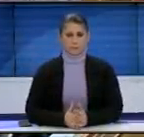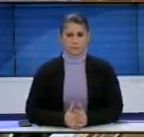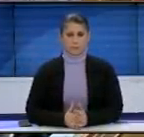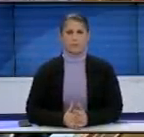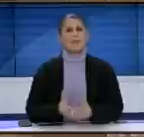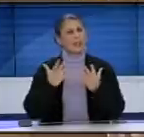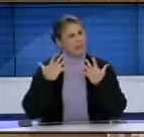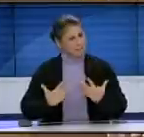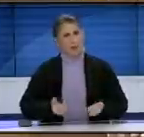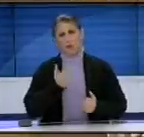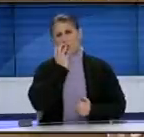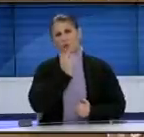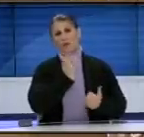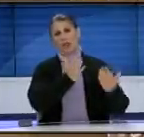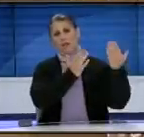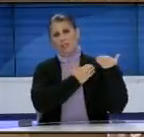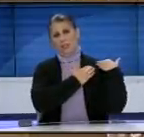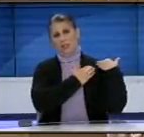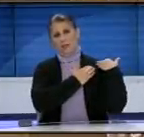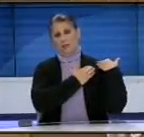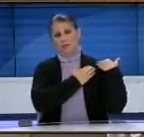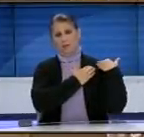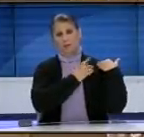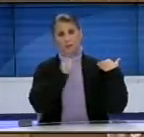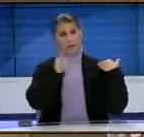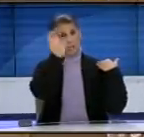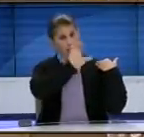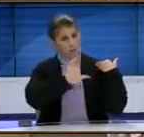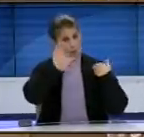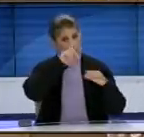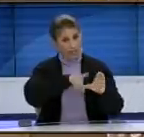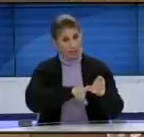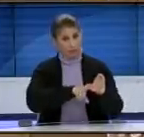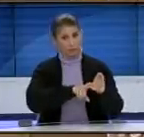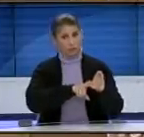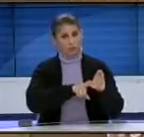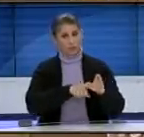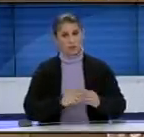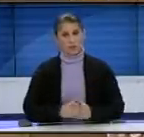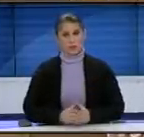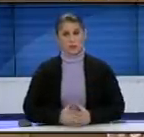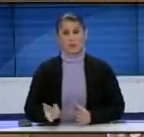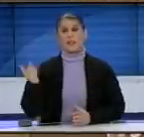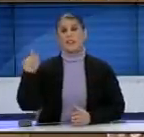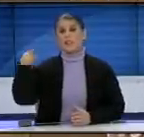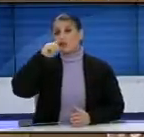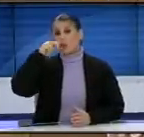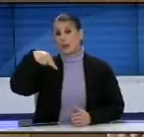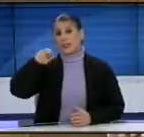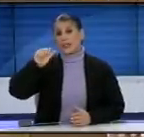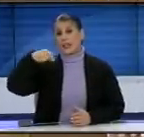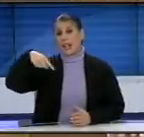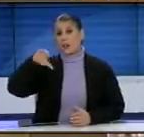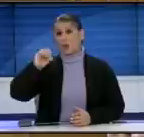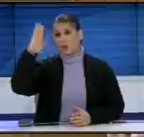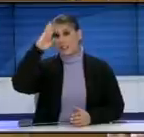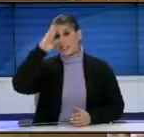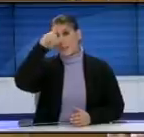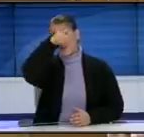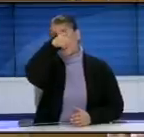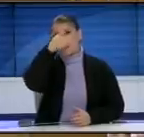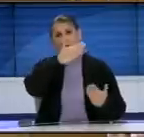Υπάρχουν λοιπόν σοβαρές ευθύνες τόσο στην Ευρωπαϊκή Ένωση όσο και στο ΝΑΤΟ και στις Ηνωμένες Πολιτείες